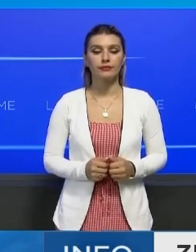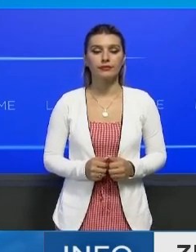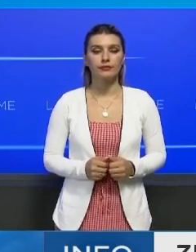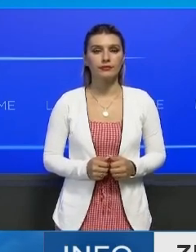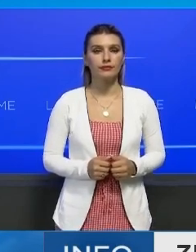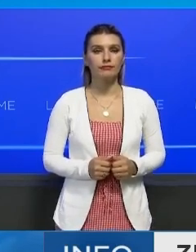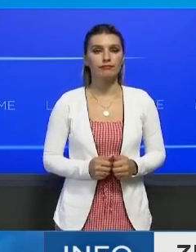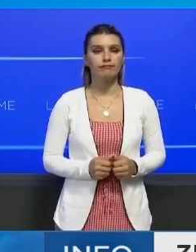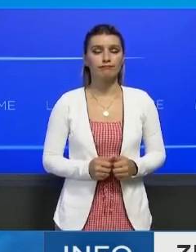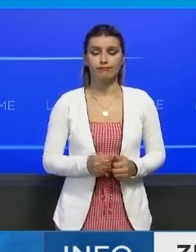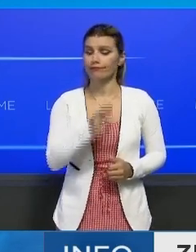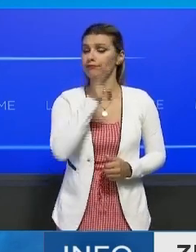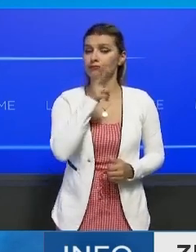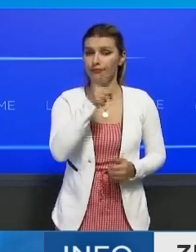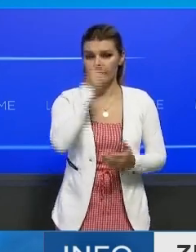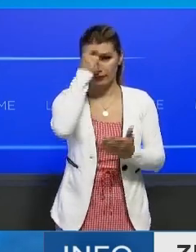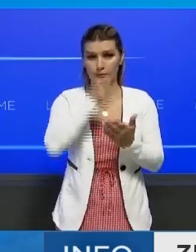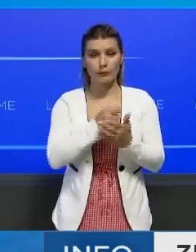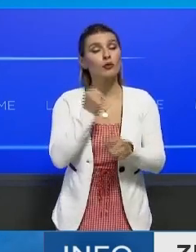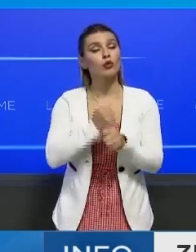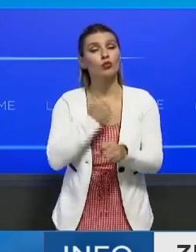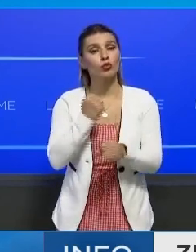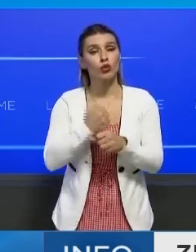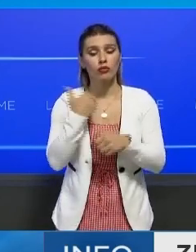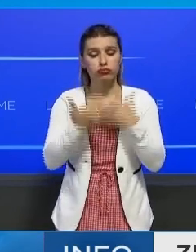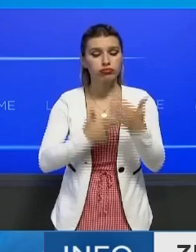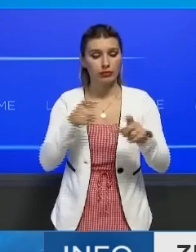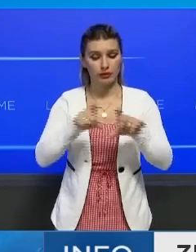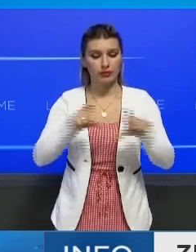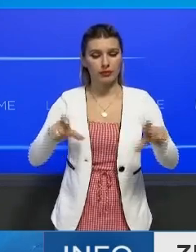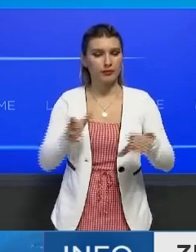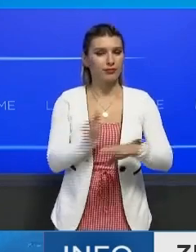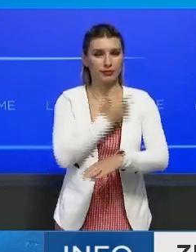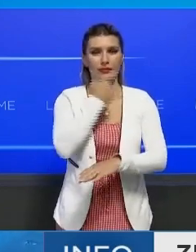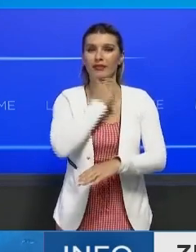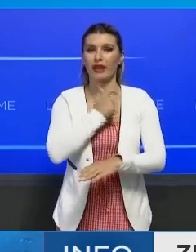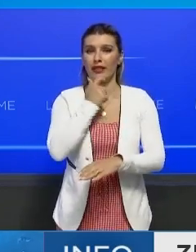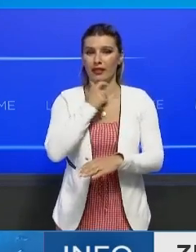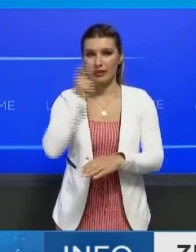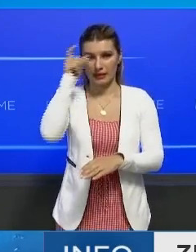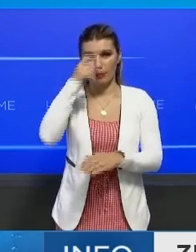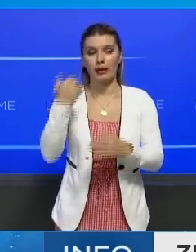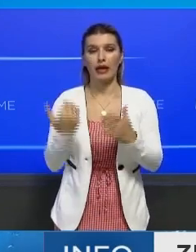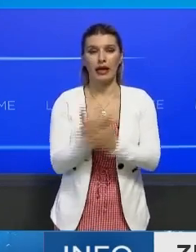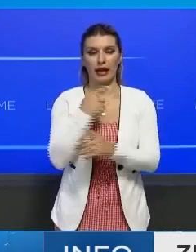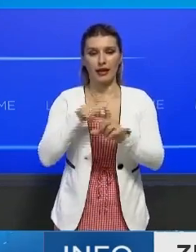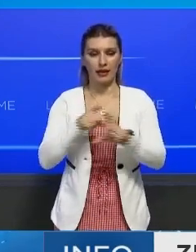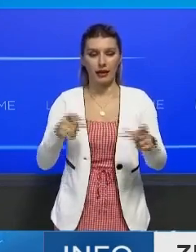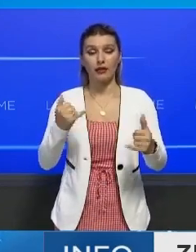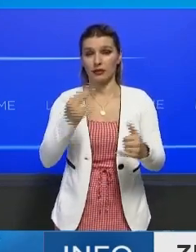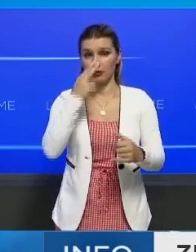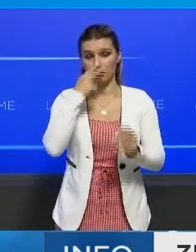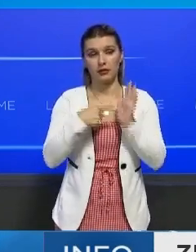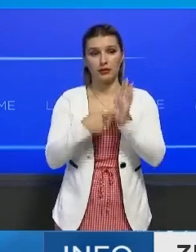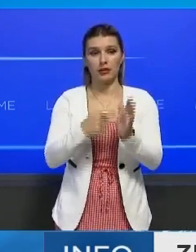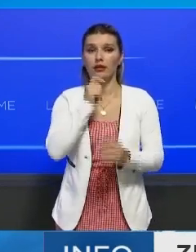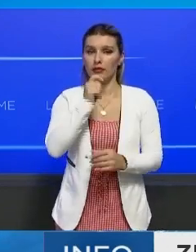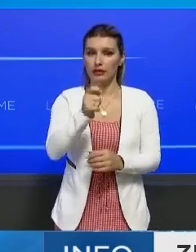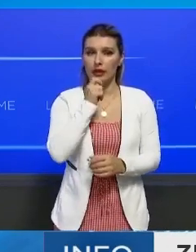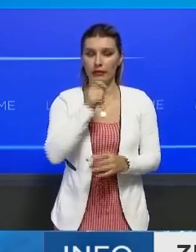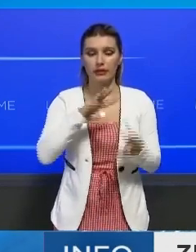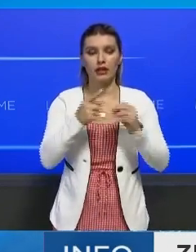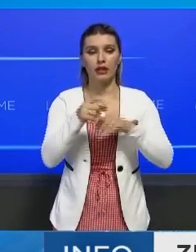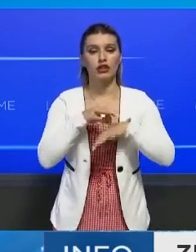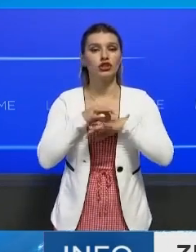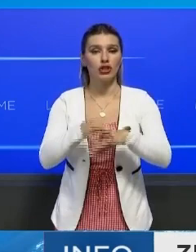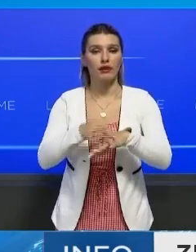E për zbatimin e vendimit për zëvendësimin e targave ilegale, juftoj të ndiqni një bisedë të realizuar me shefën e kabinetit